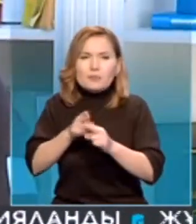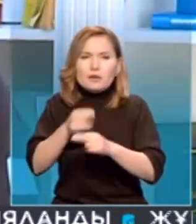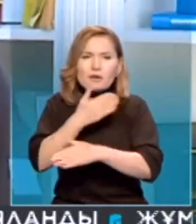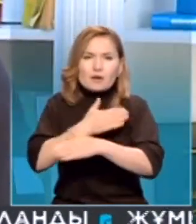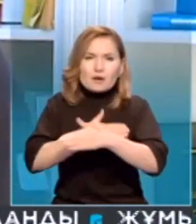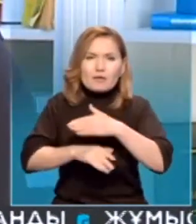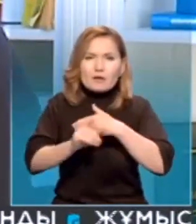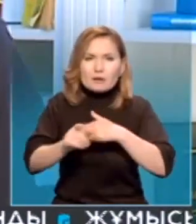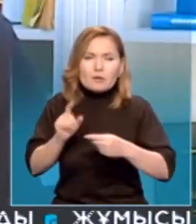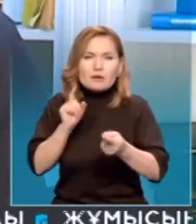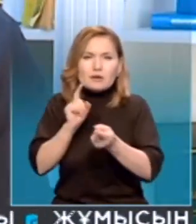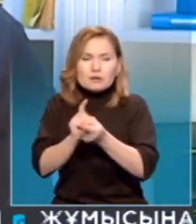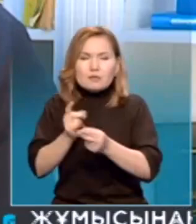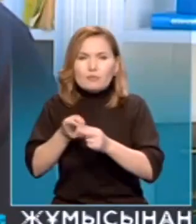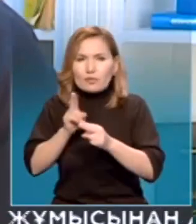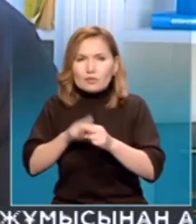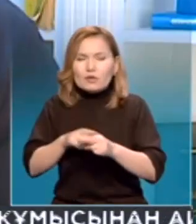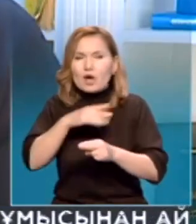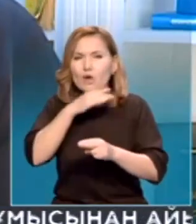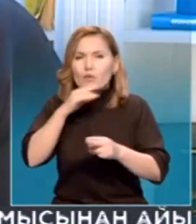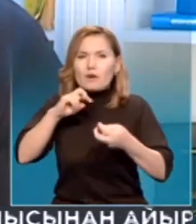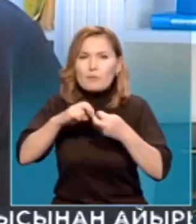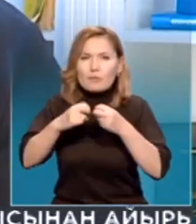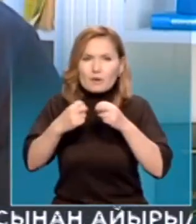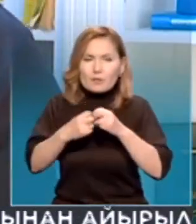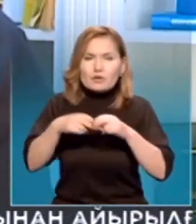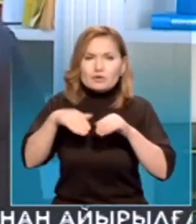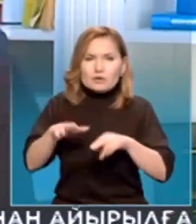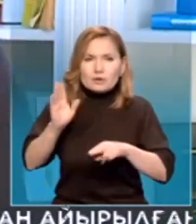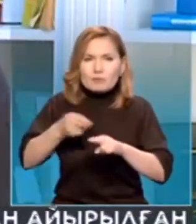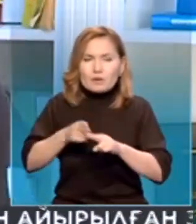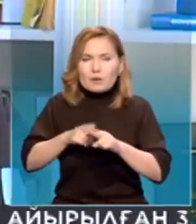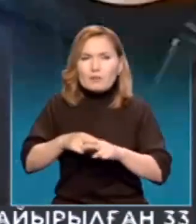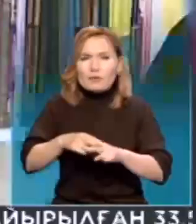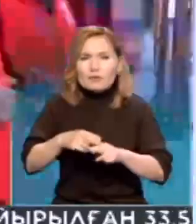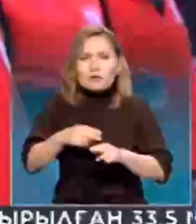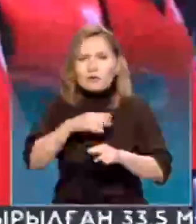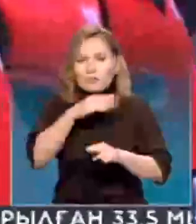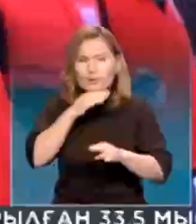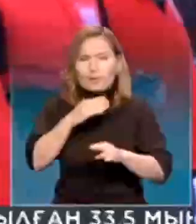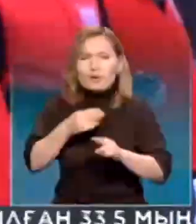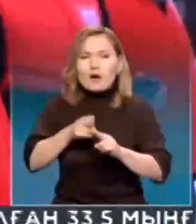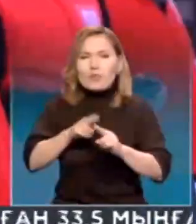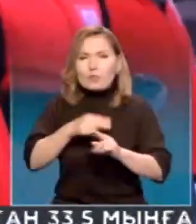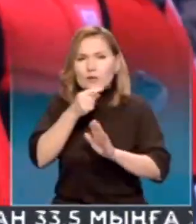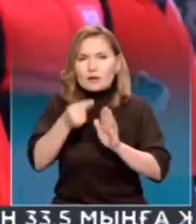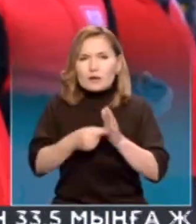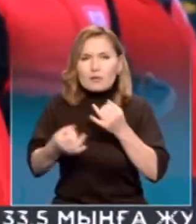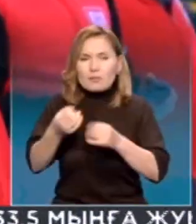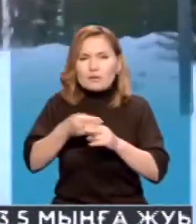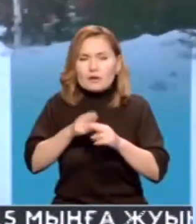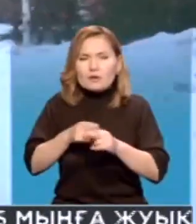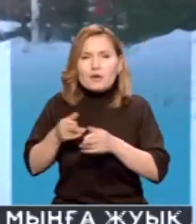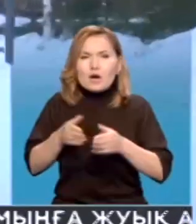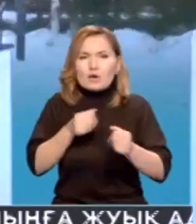жай халықтың көптеген проблемаларын, көптеген мәселелерін тыңдап жатырмыз. Елімізде жыл сайын жол апатының салдарынан орта есеппен 2000